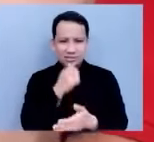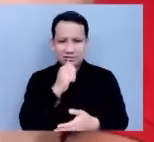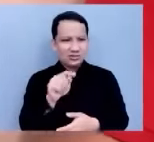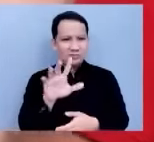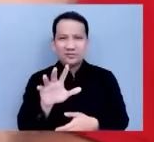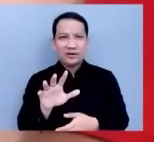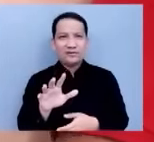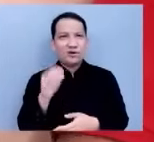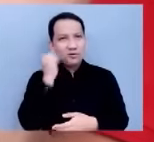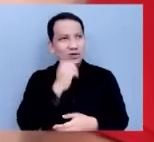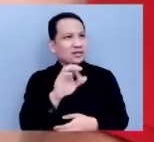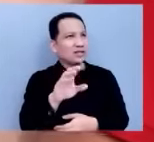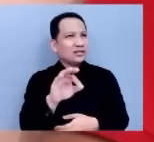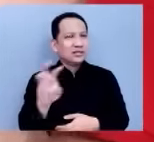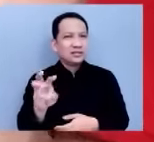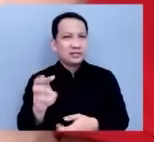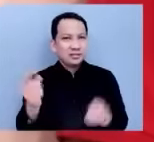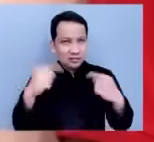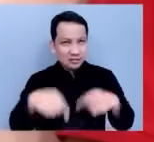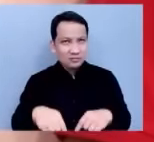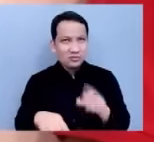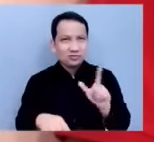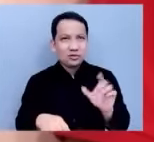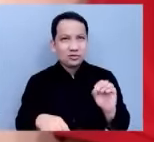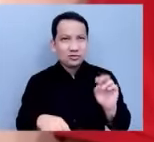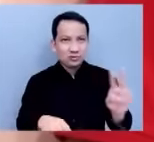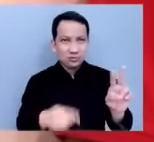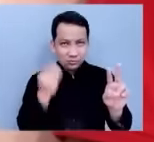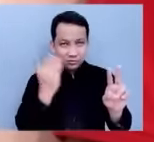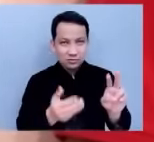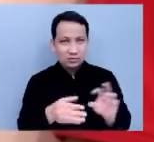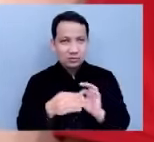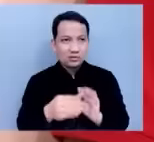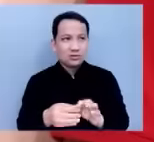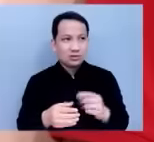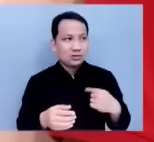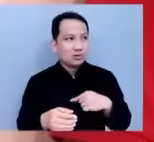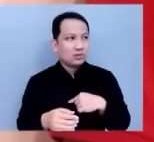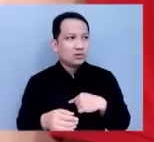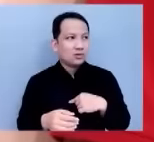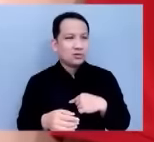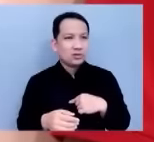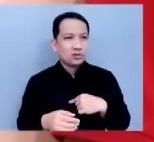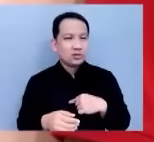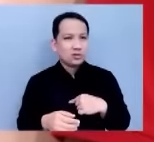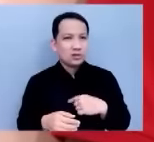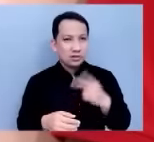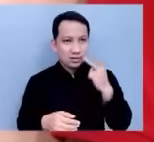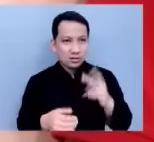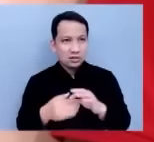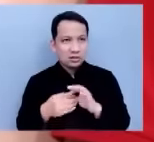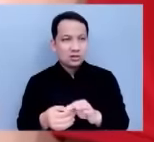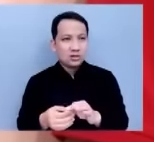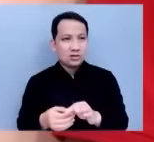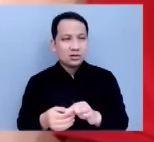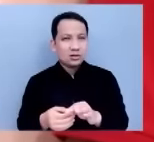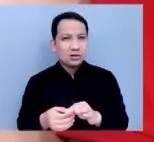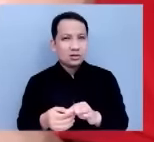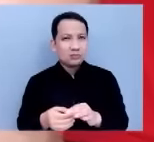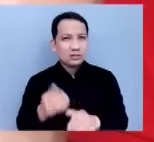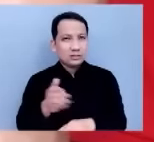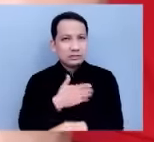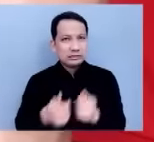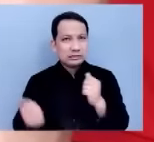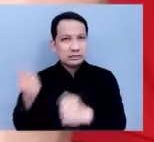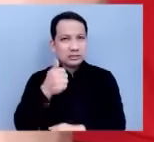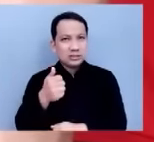Mm. 1996 to 2002, yun ang una-una kong show outside Itbulaga. Singaling. Pero